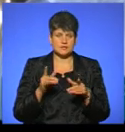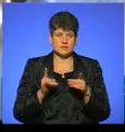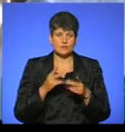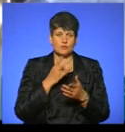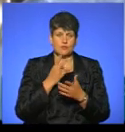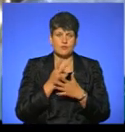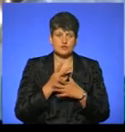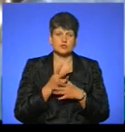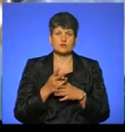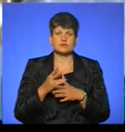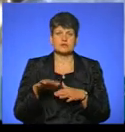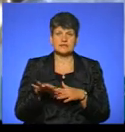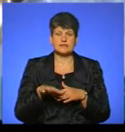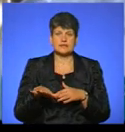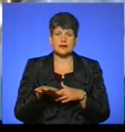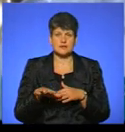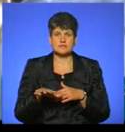земельній ділянці,